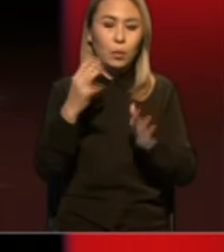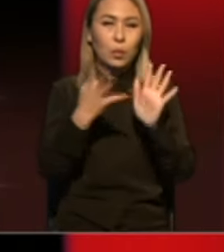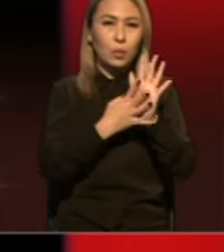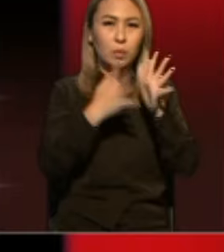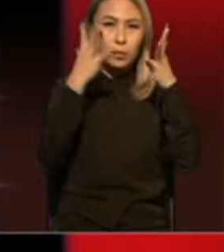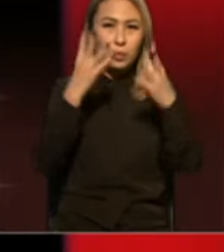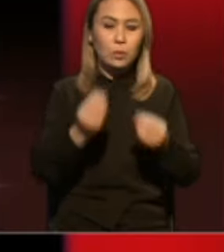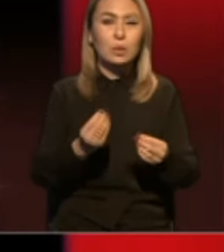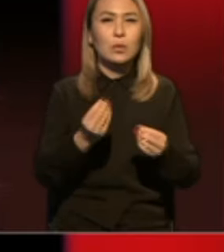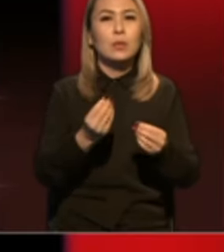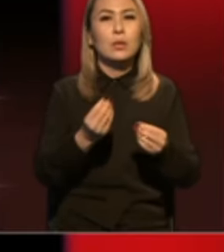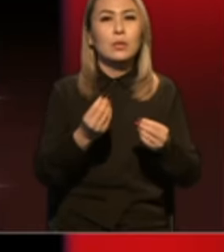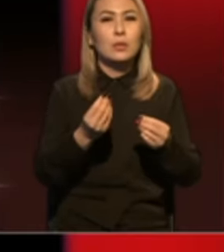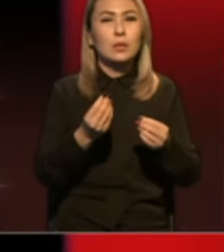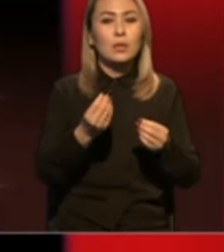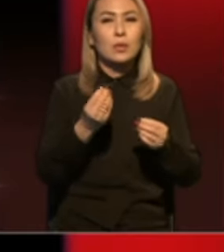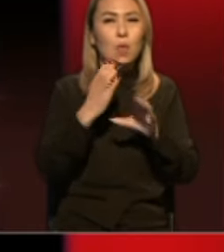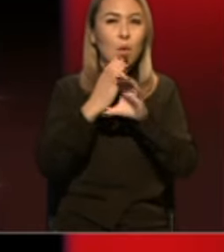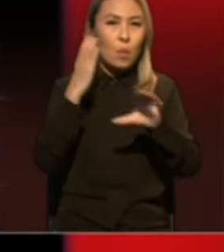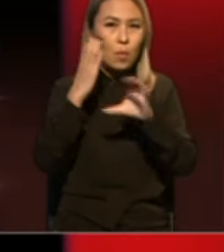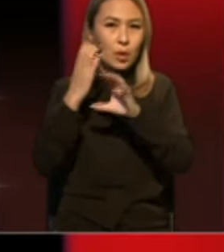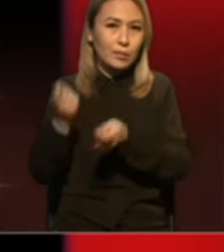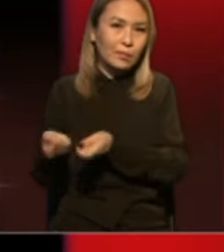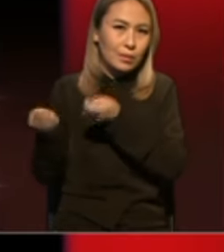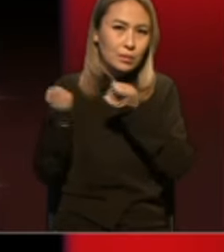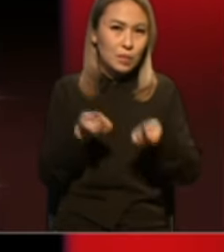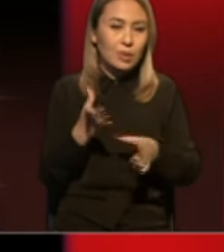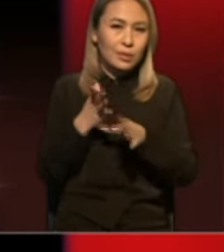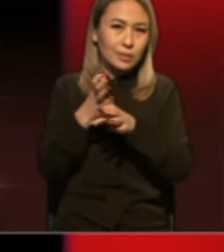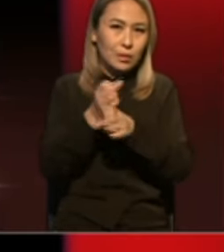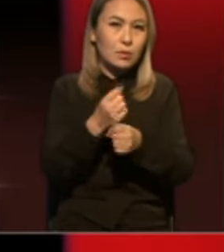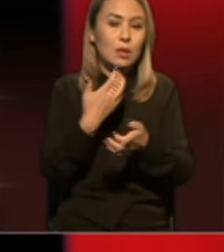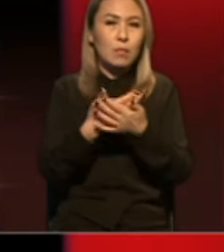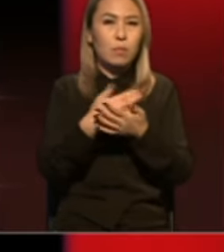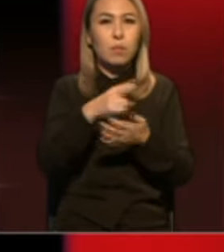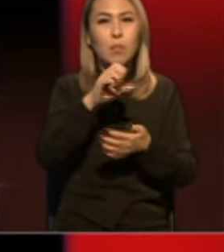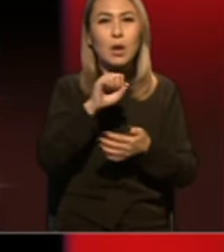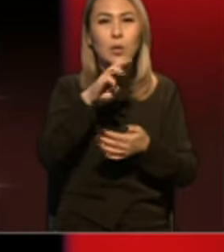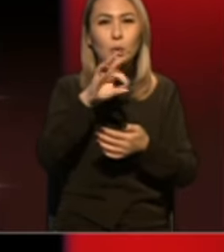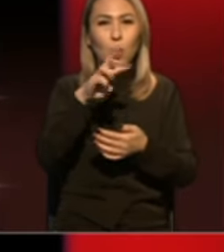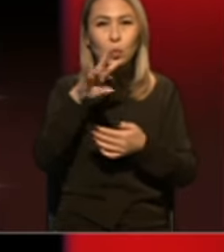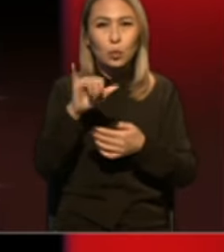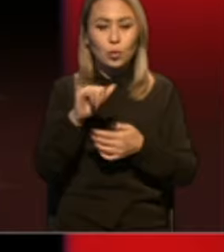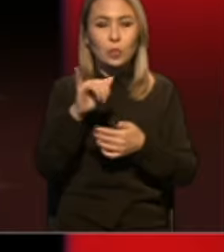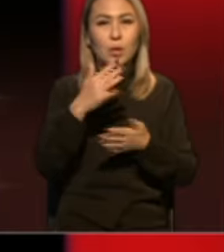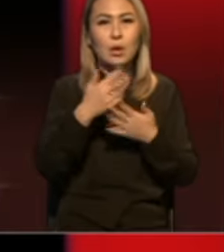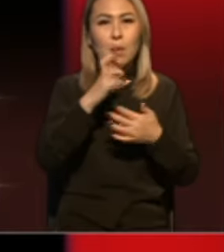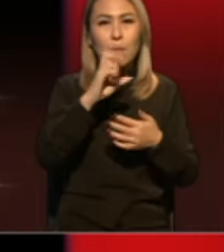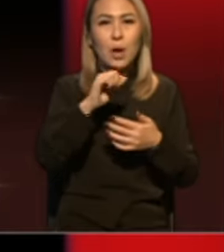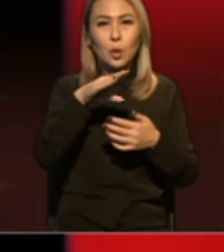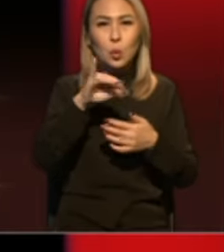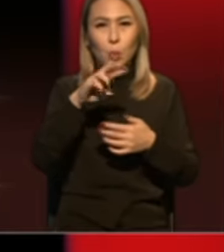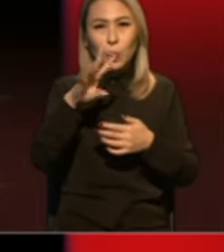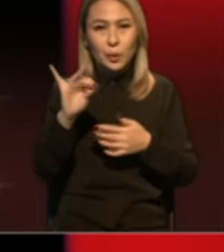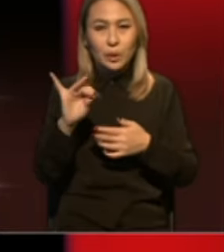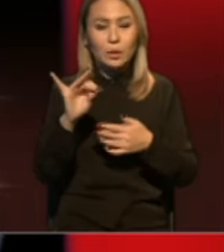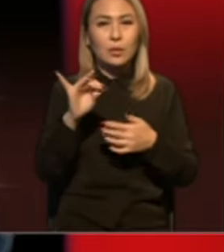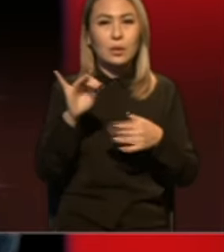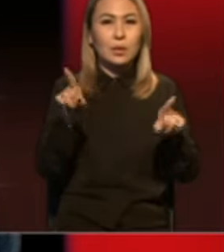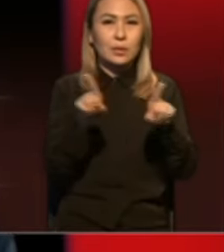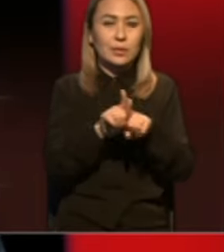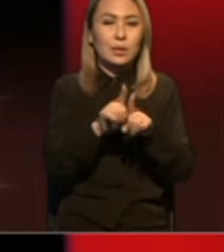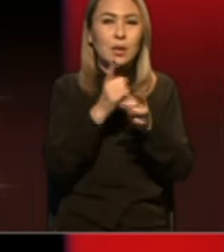дейін мысалы контейнерлік тасымалдау қысқарды. Мысалы Батуми, Поти Батумиға дейін 12 күнге дейін қысқарды. Осының бәрі